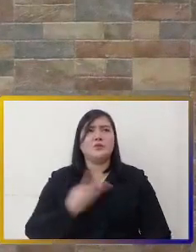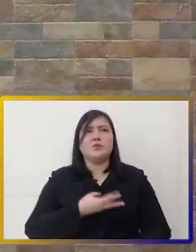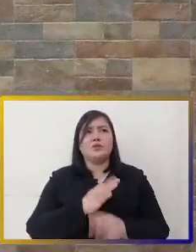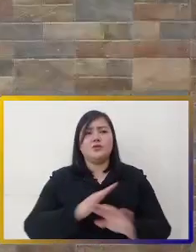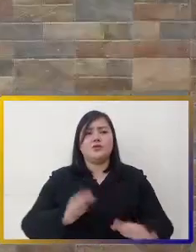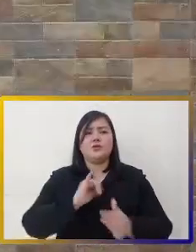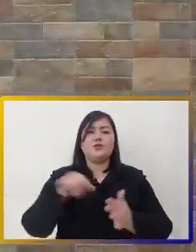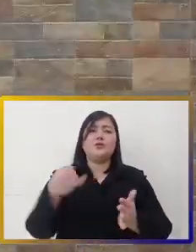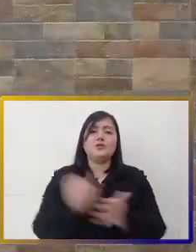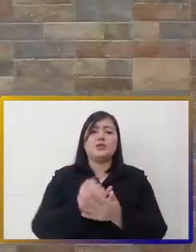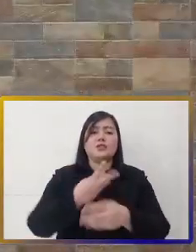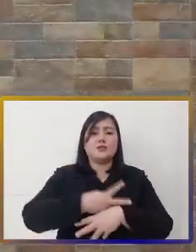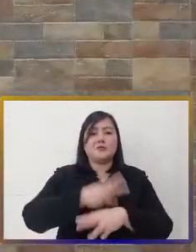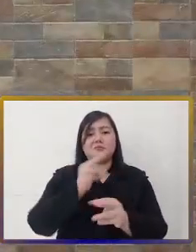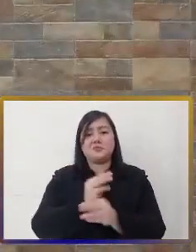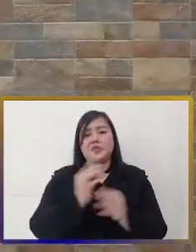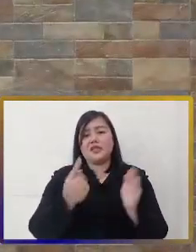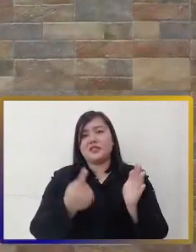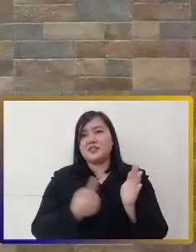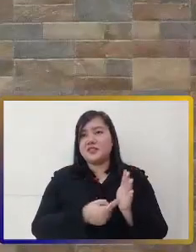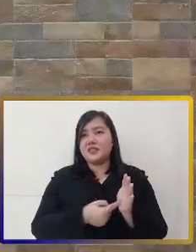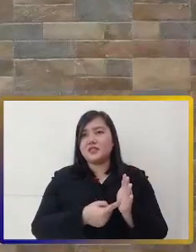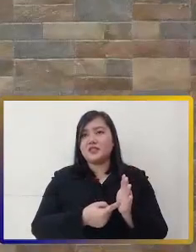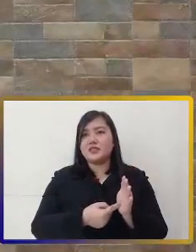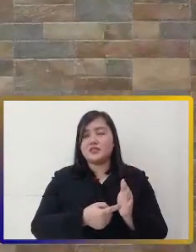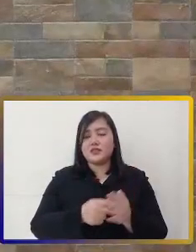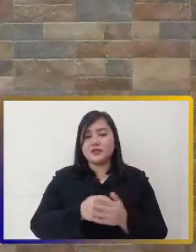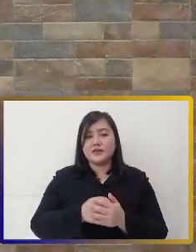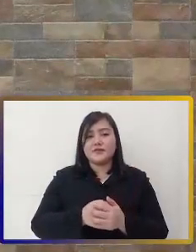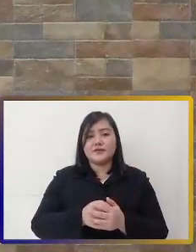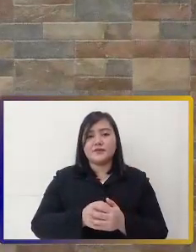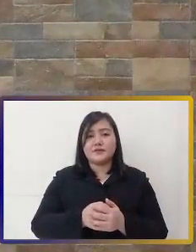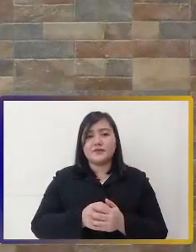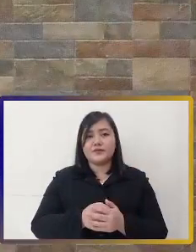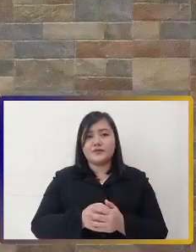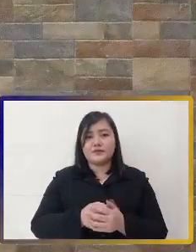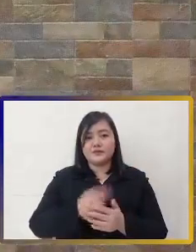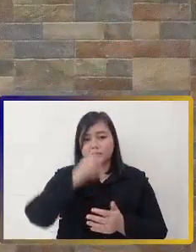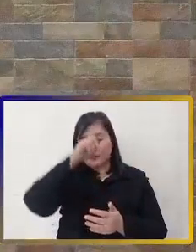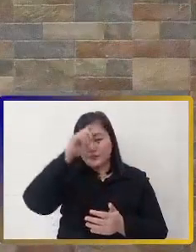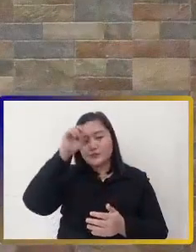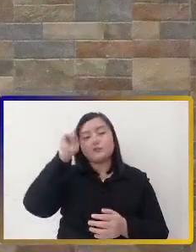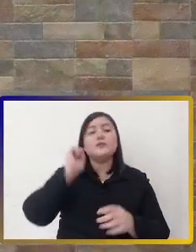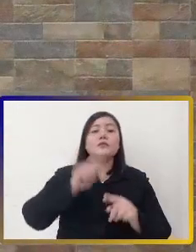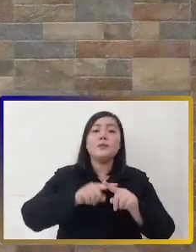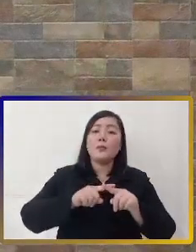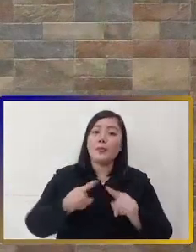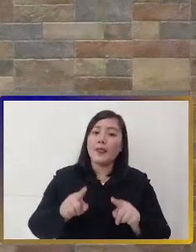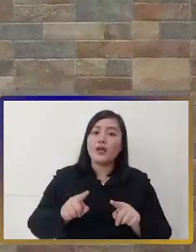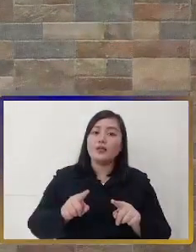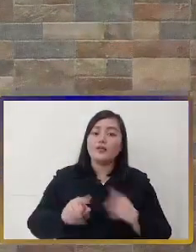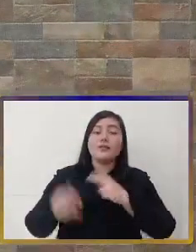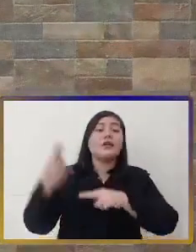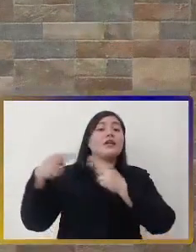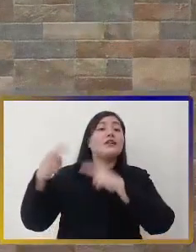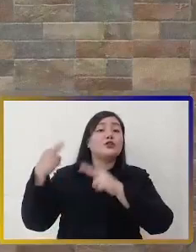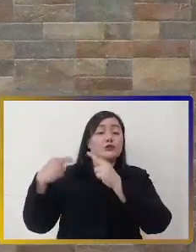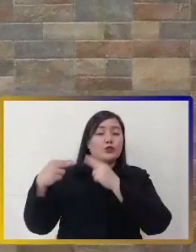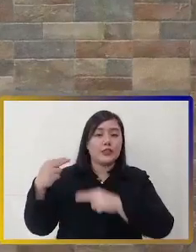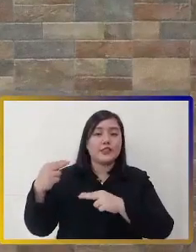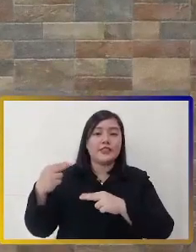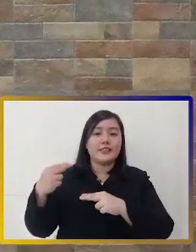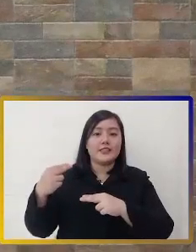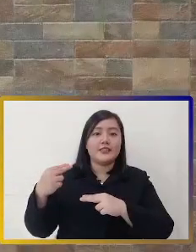yan. Yung pinakikita ko po sa inyong tools, hindi po tayong may gawa niyan. Ang may gawa po niyan ay yung nasa history mismo. You see? Kaya